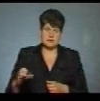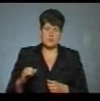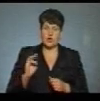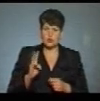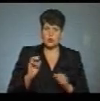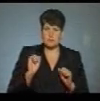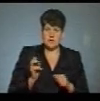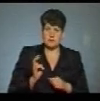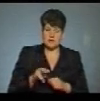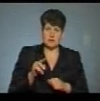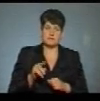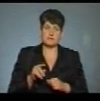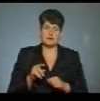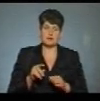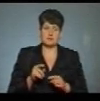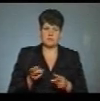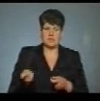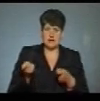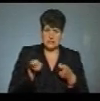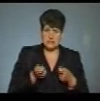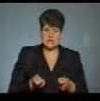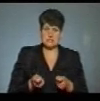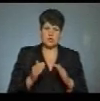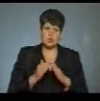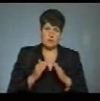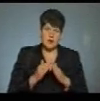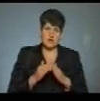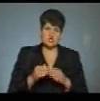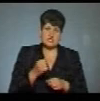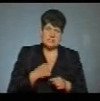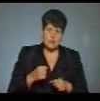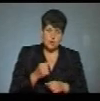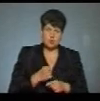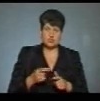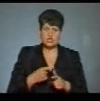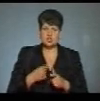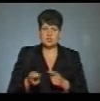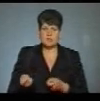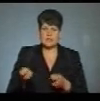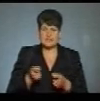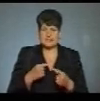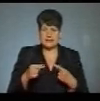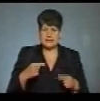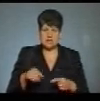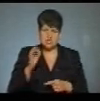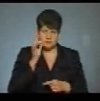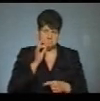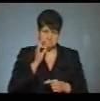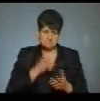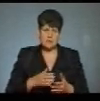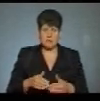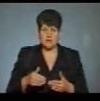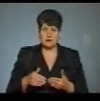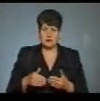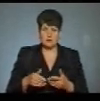прийти, в корпус номер 1, у фоє корпусу, то приніс чи домашні закрутки, чи принесли якісь інші смаколики. Тобто ми